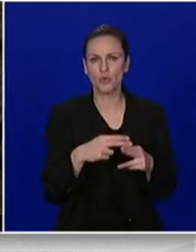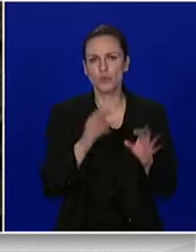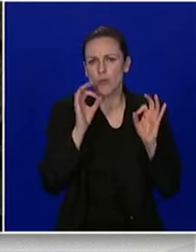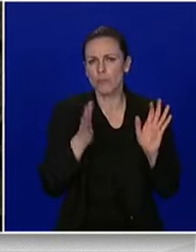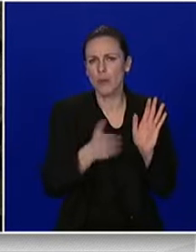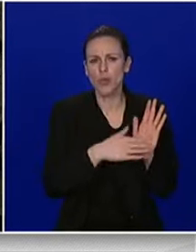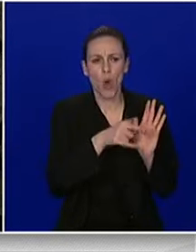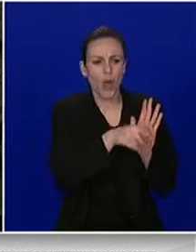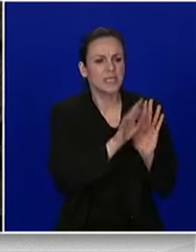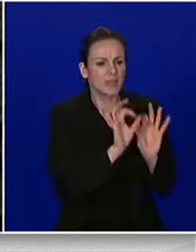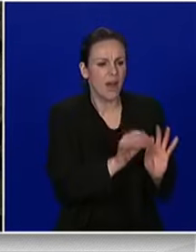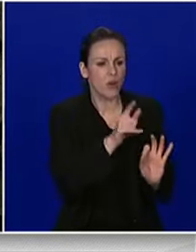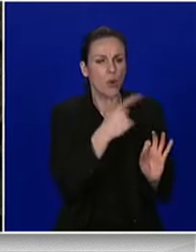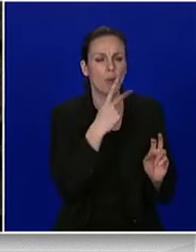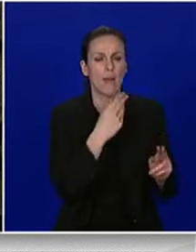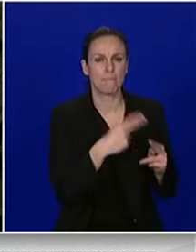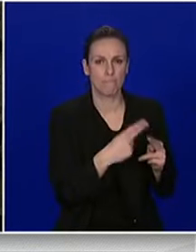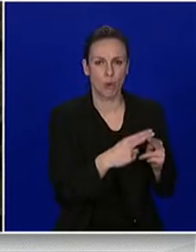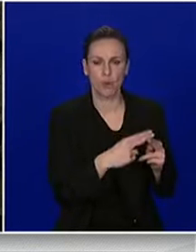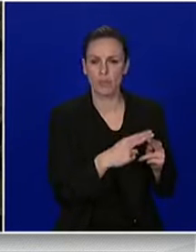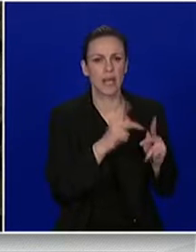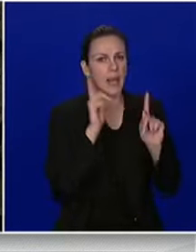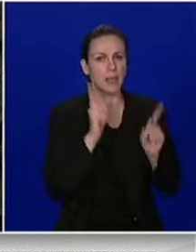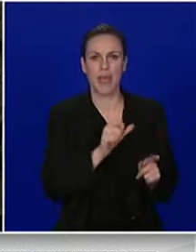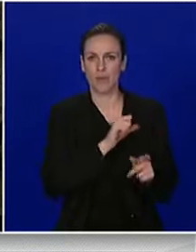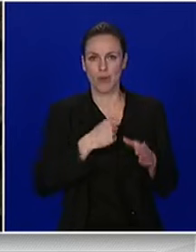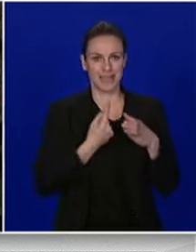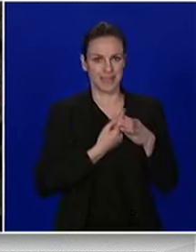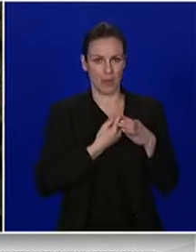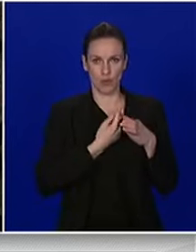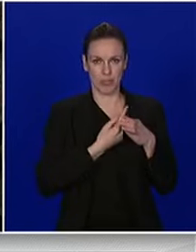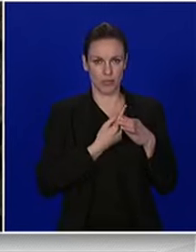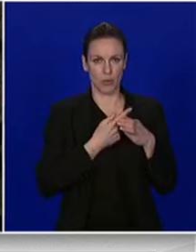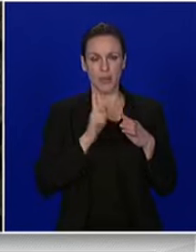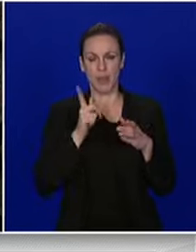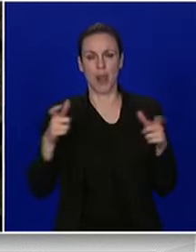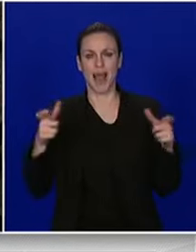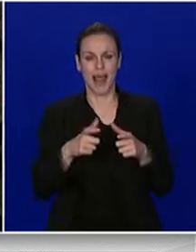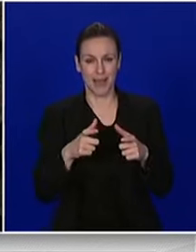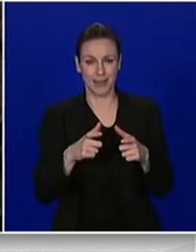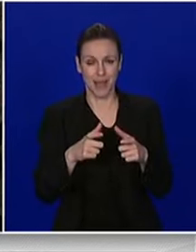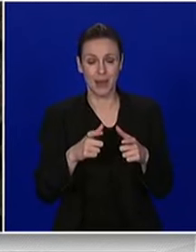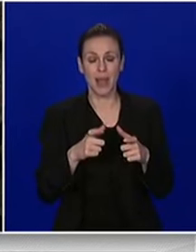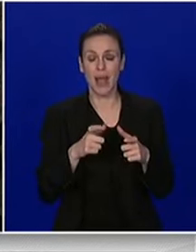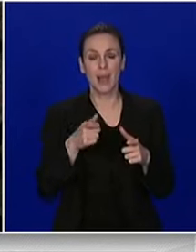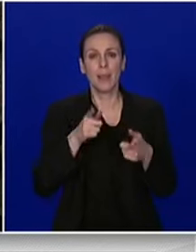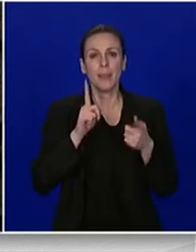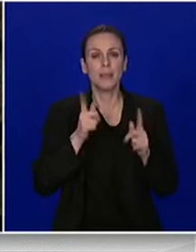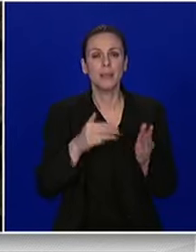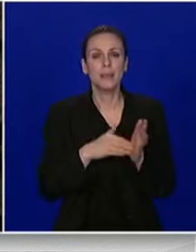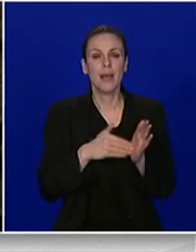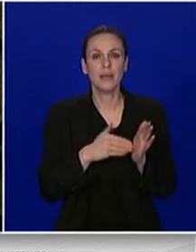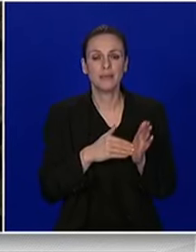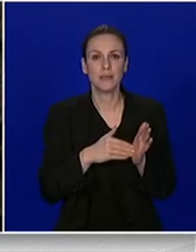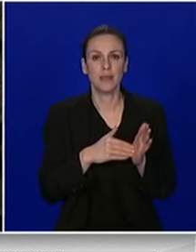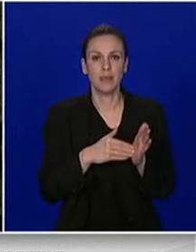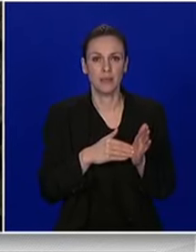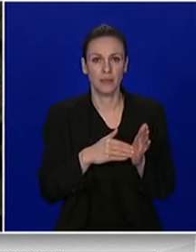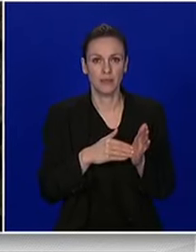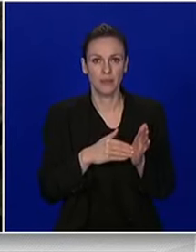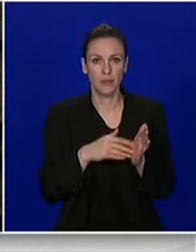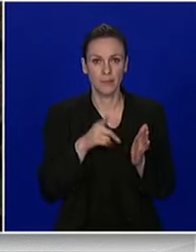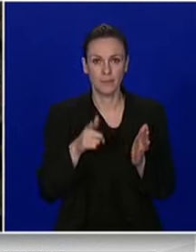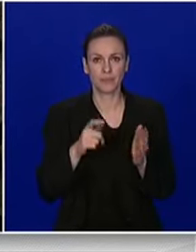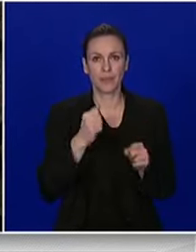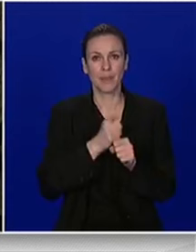oboljelom osobom ne moraju u samoizolaciju, odnosno karantenu, i da neće trebati